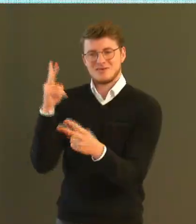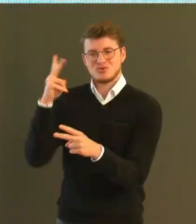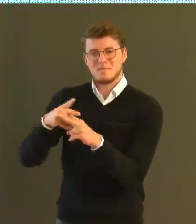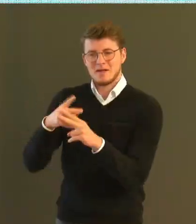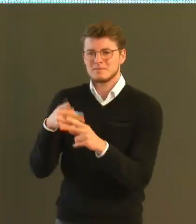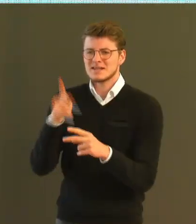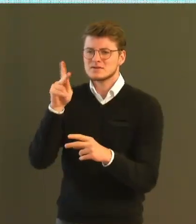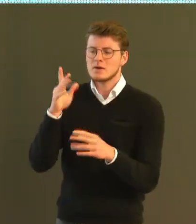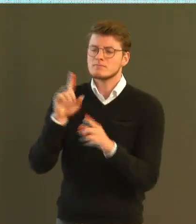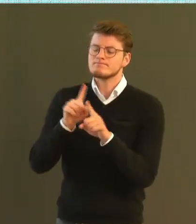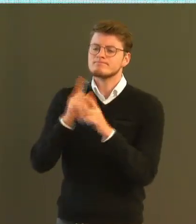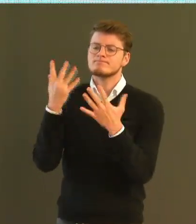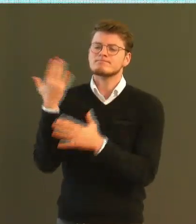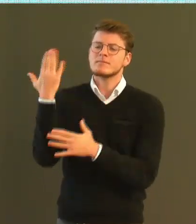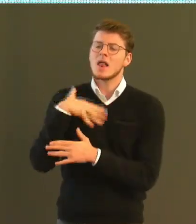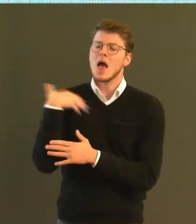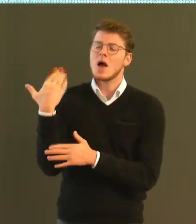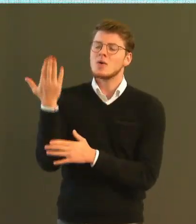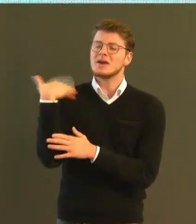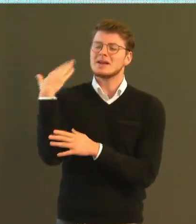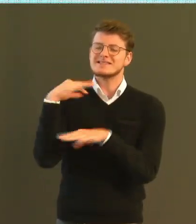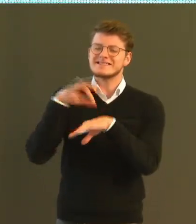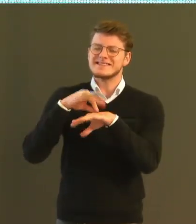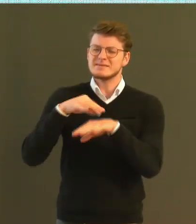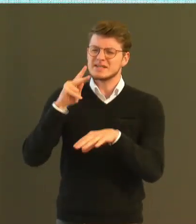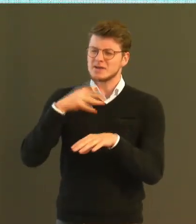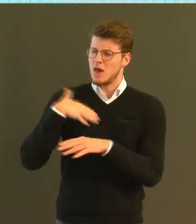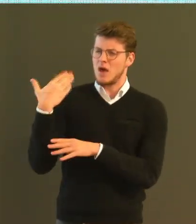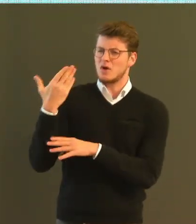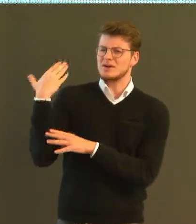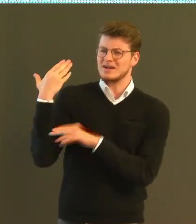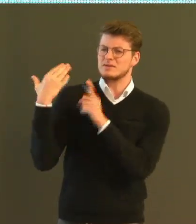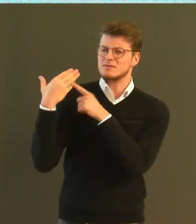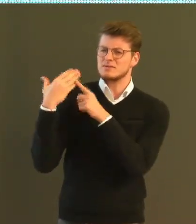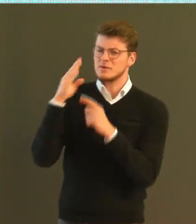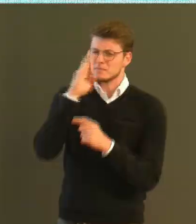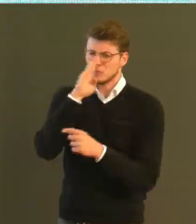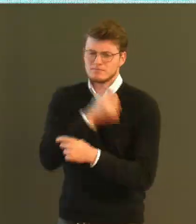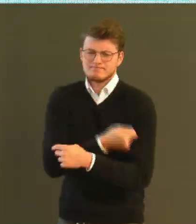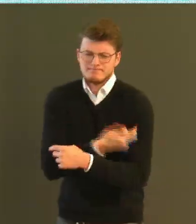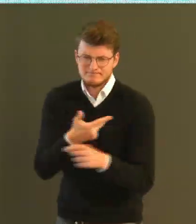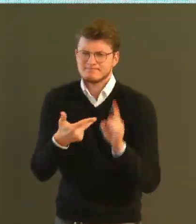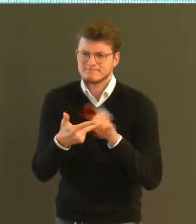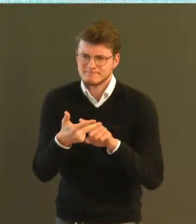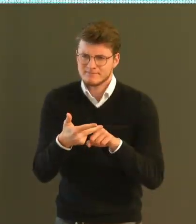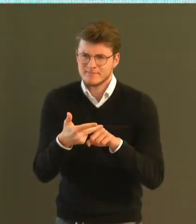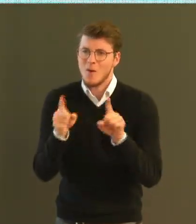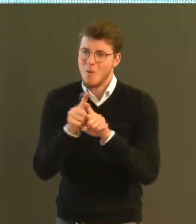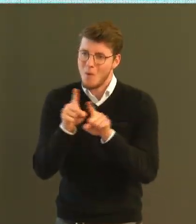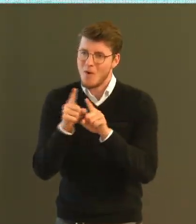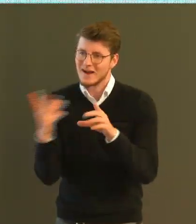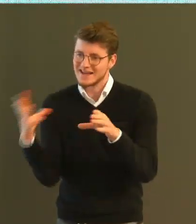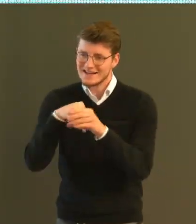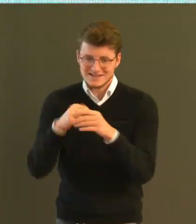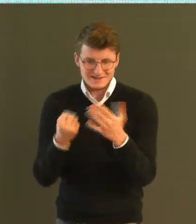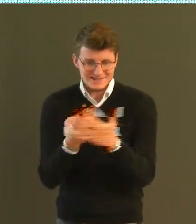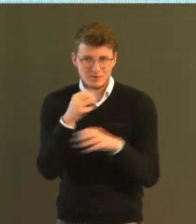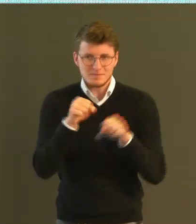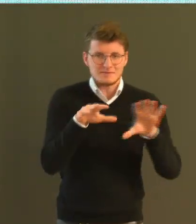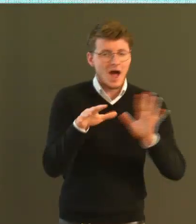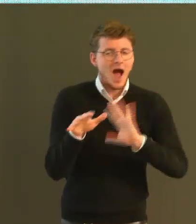606 luis l'attestent les tests positifs en hiver de didac dans meditel numéro fort mardi de quatre